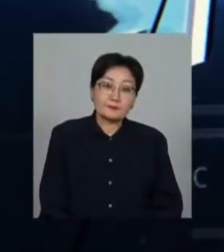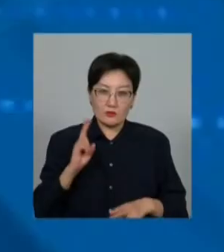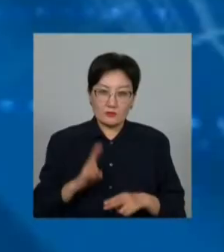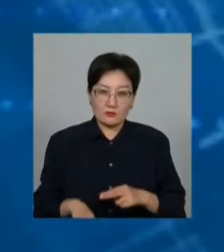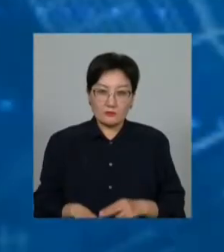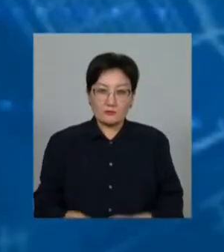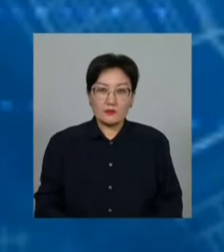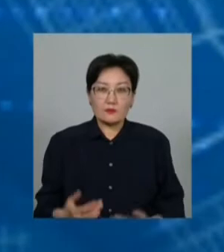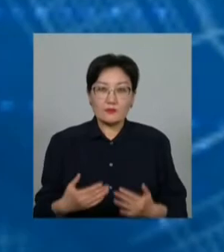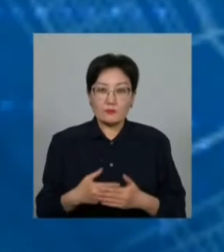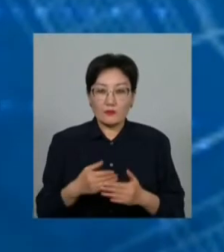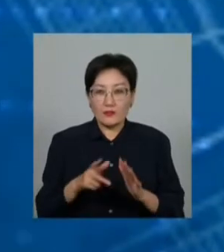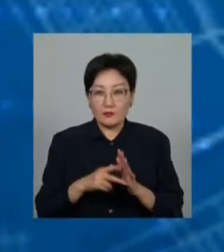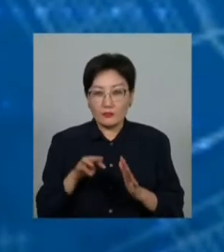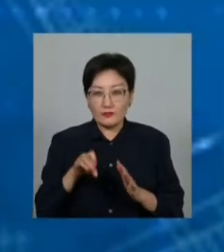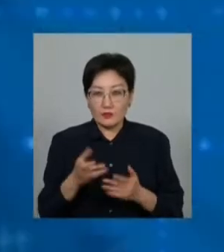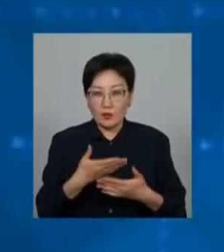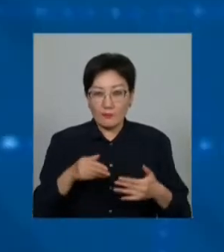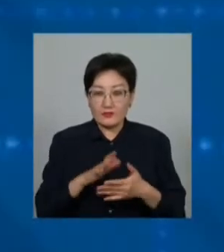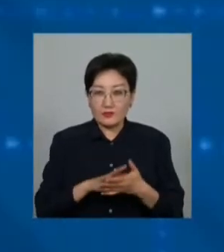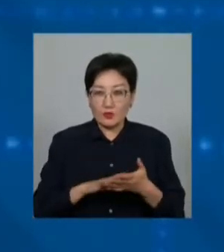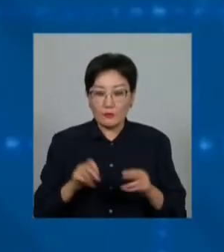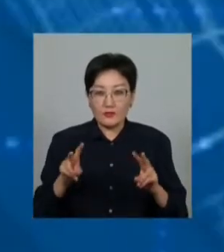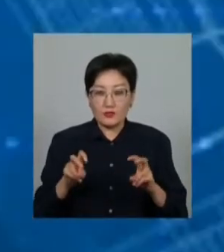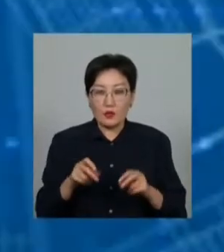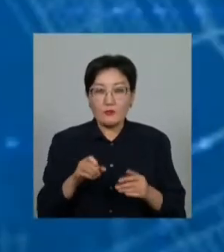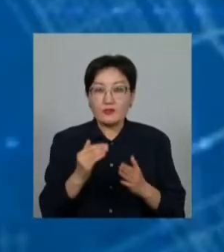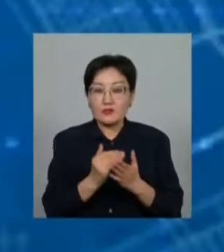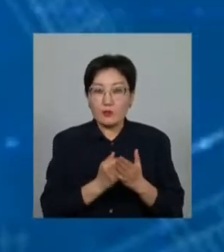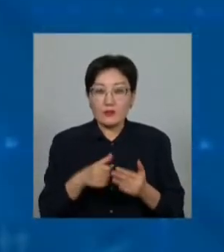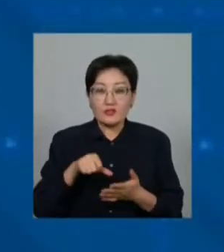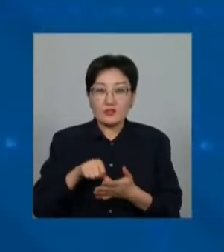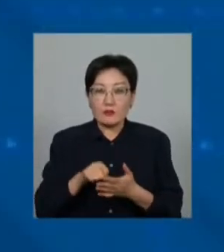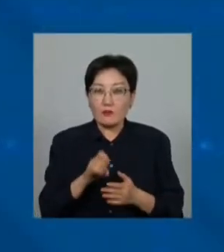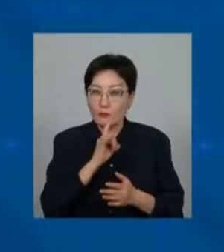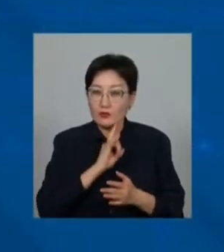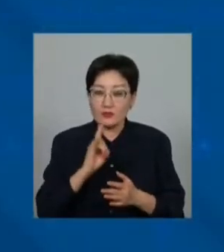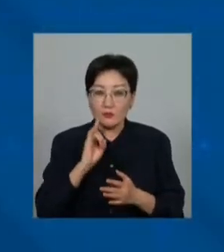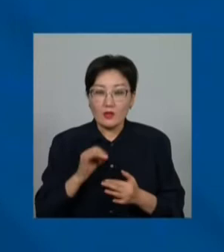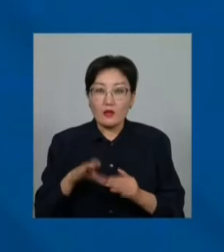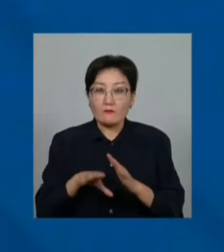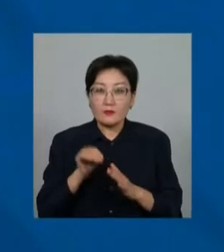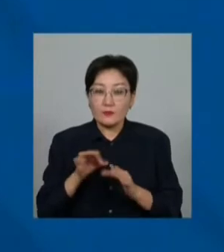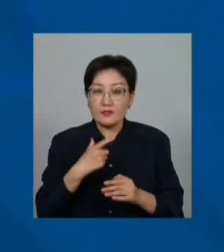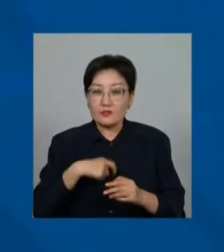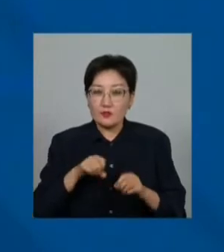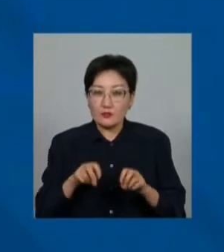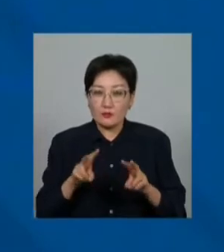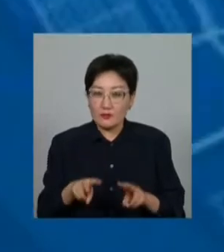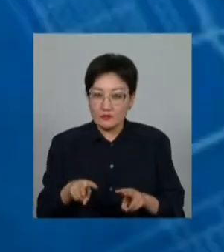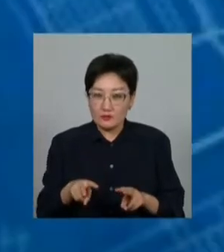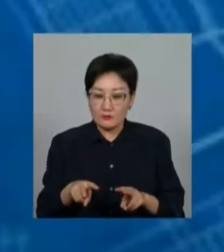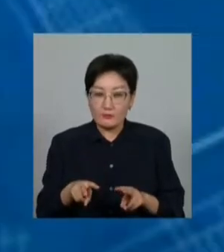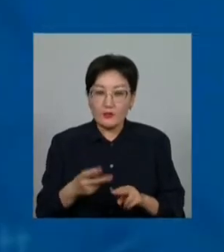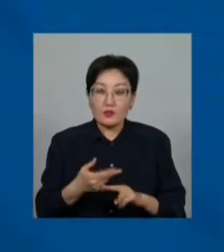в преддверии 8 марта мы продолжаем цикл репортажей о представительницах прекрасного пола выбравших для себя далеко не женские